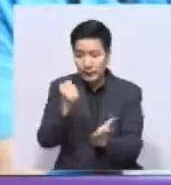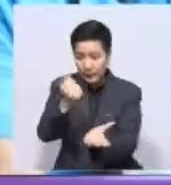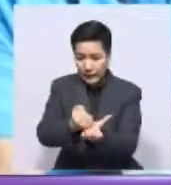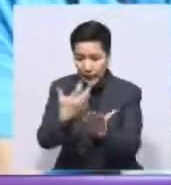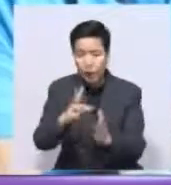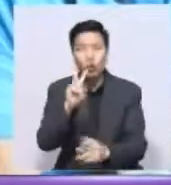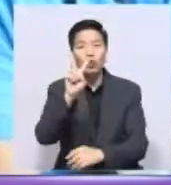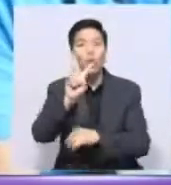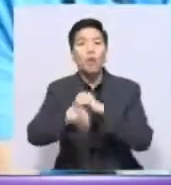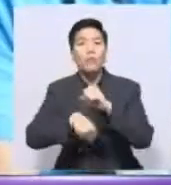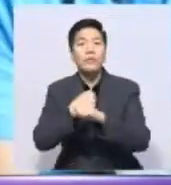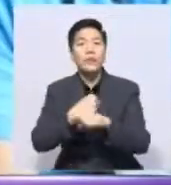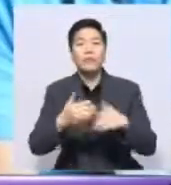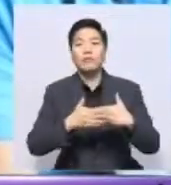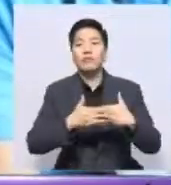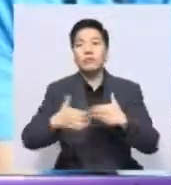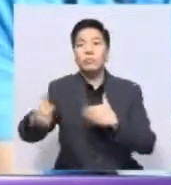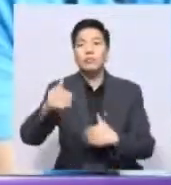2ปีเลยนะครับ2ปีเลย